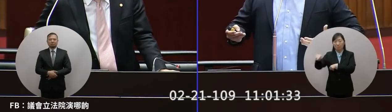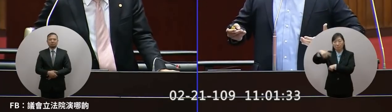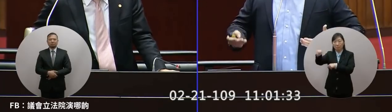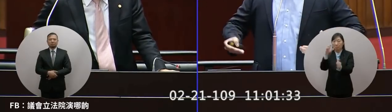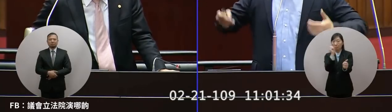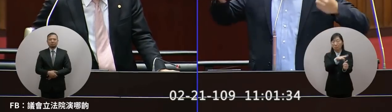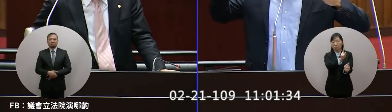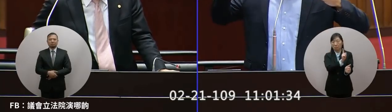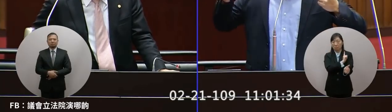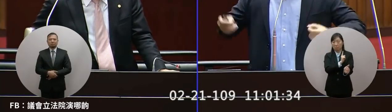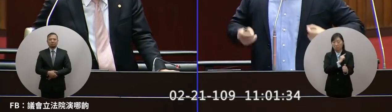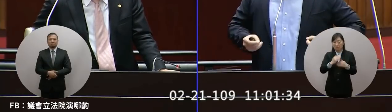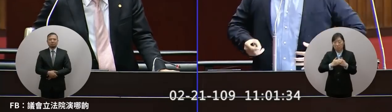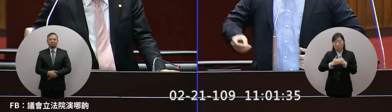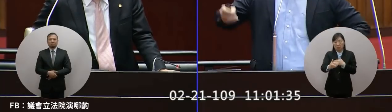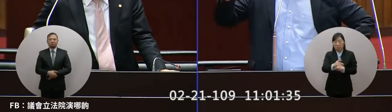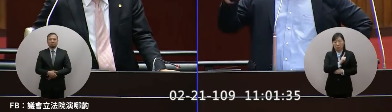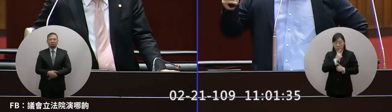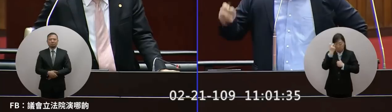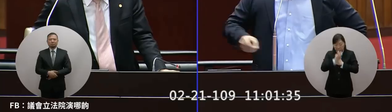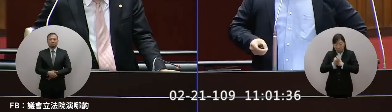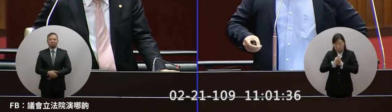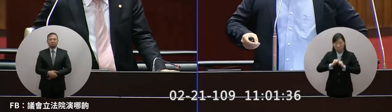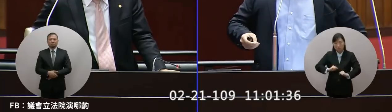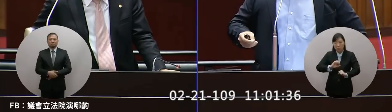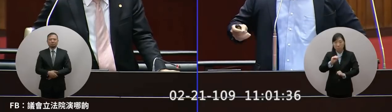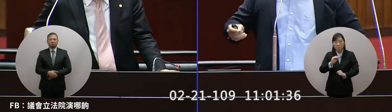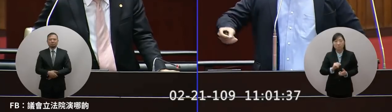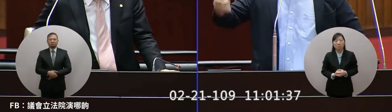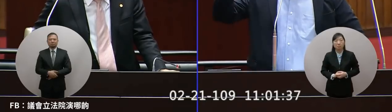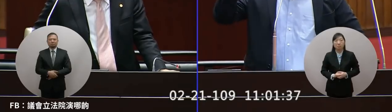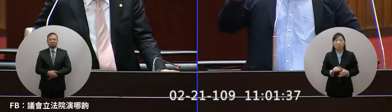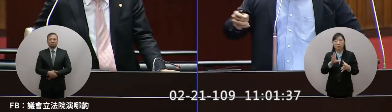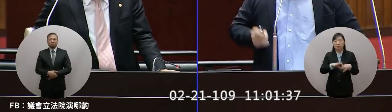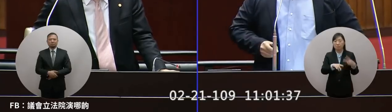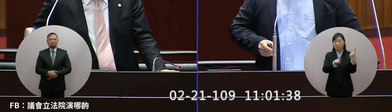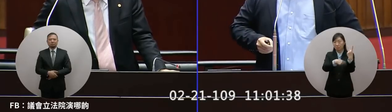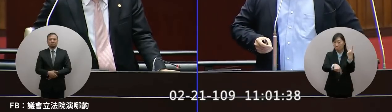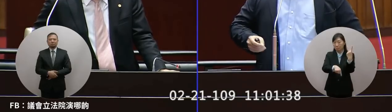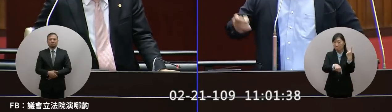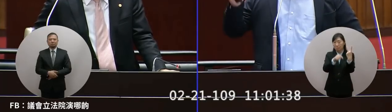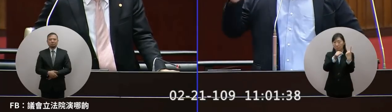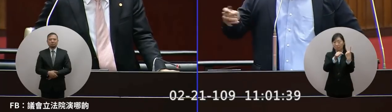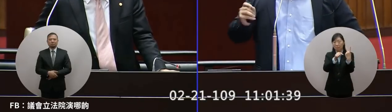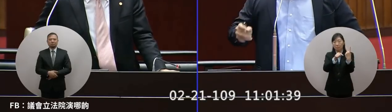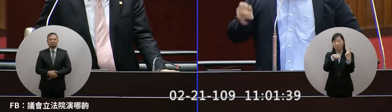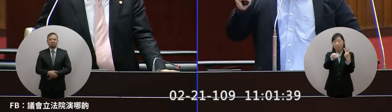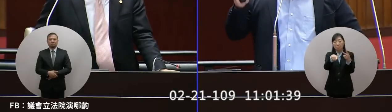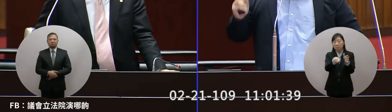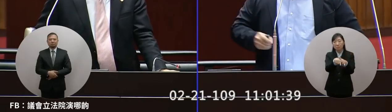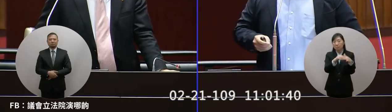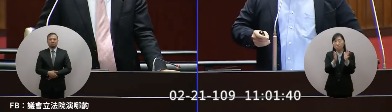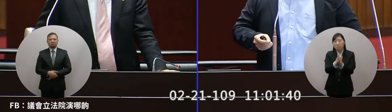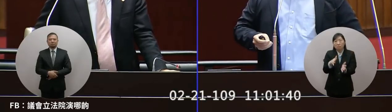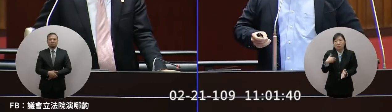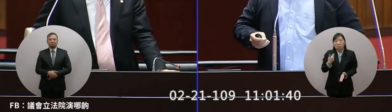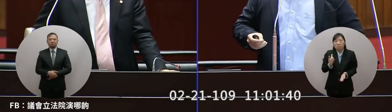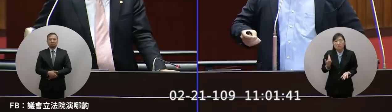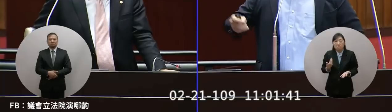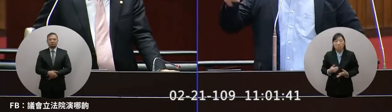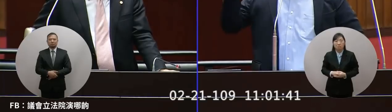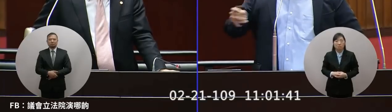健康嘛，那现在就是说，这两个东西是完全没有被告知